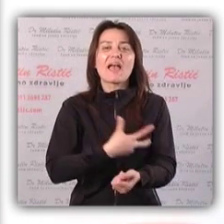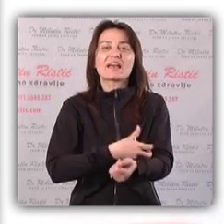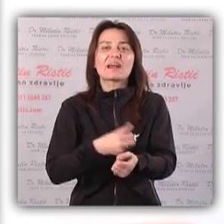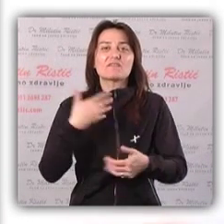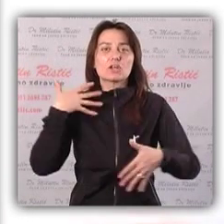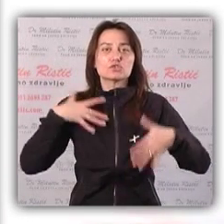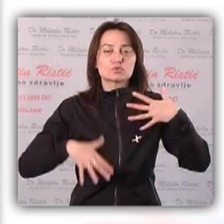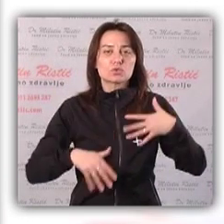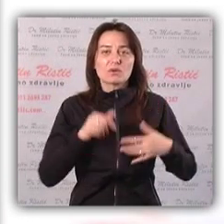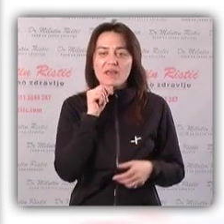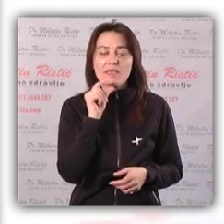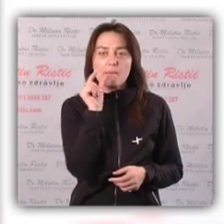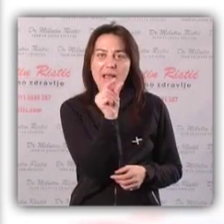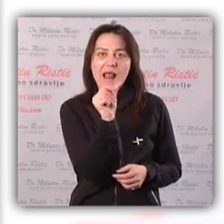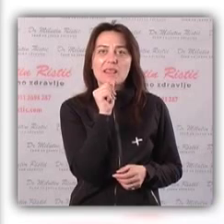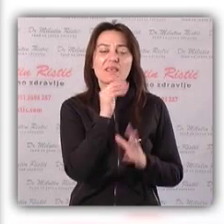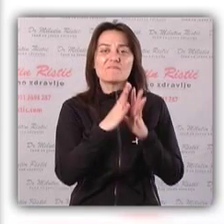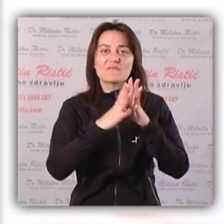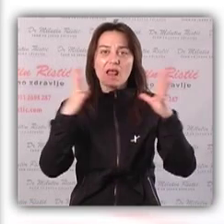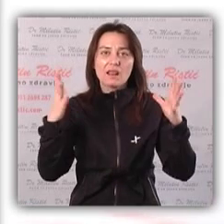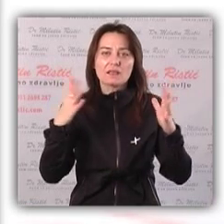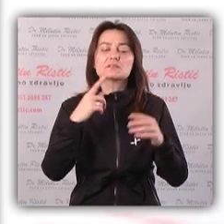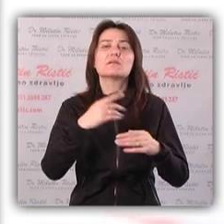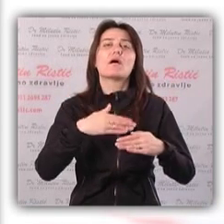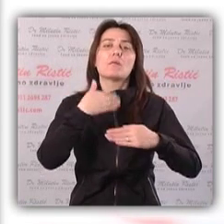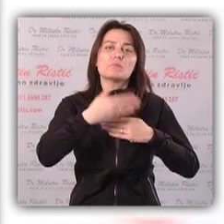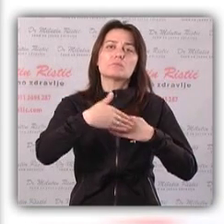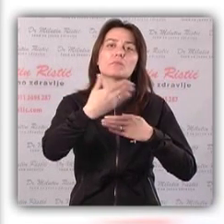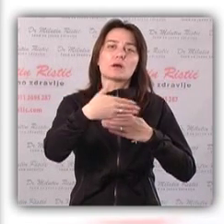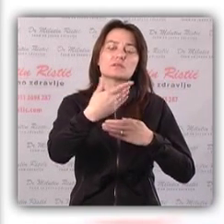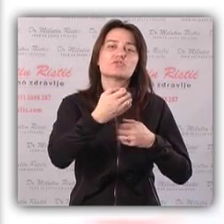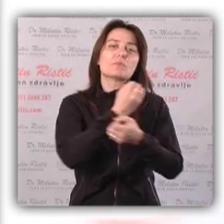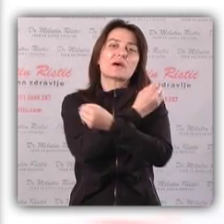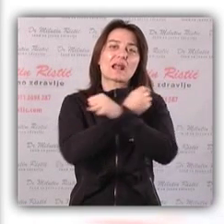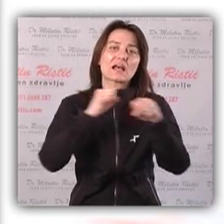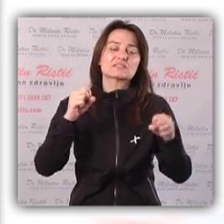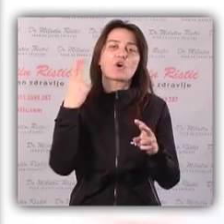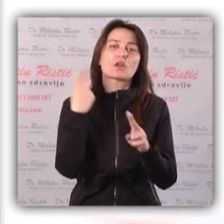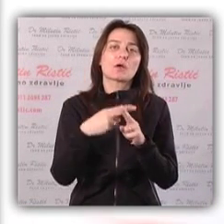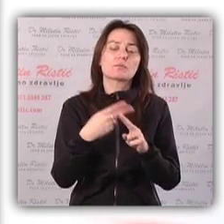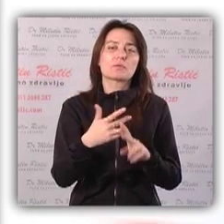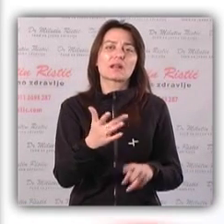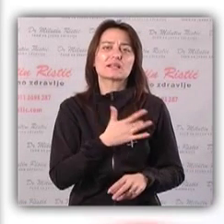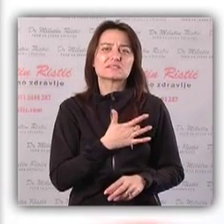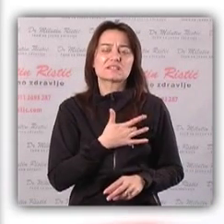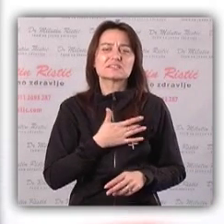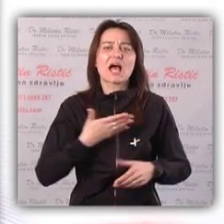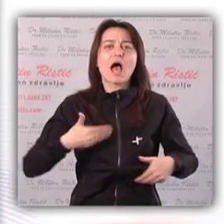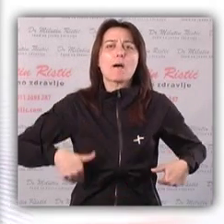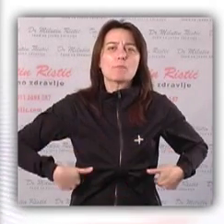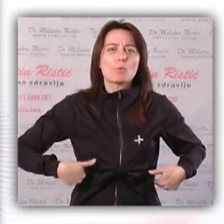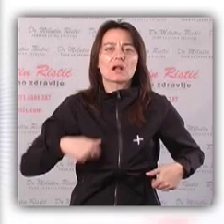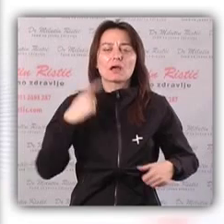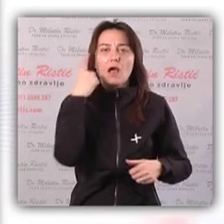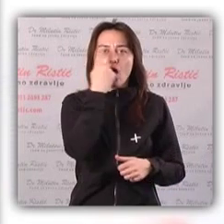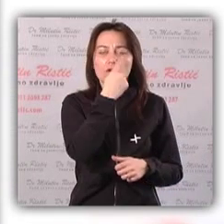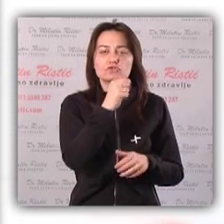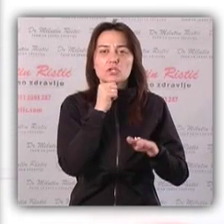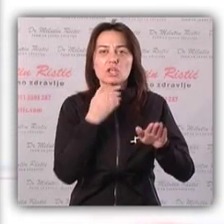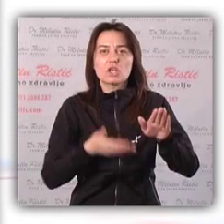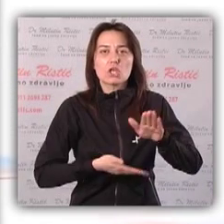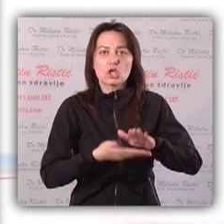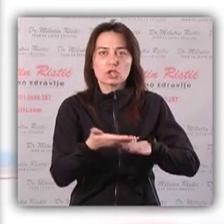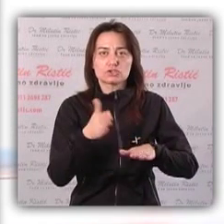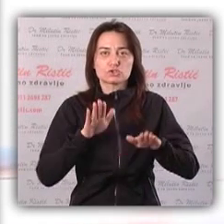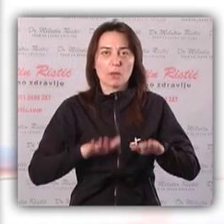do oštećenja krvnih sudova, i malih i velikih, sa posledičnim razvojem oboljenja srca,